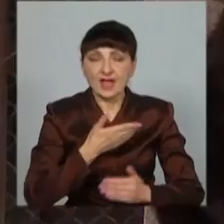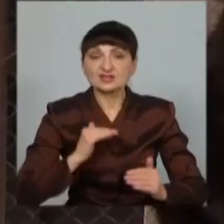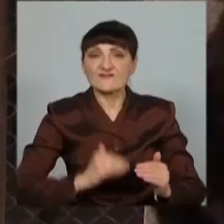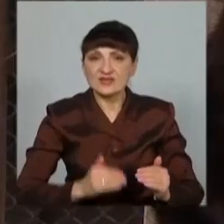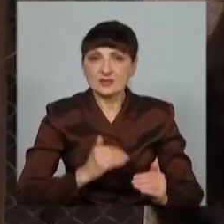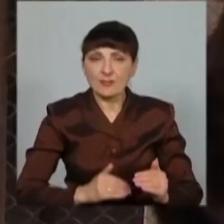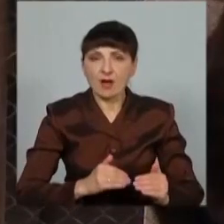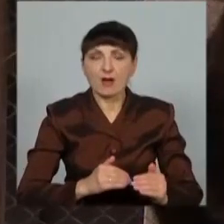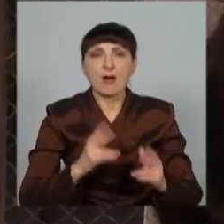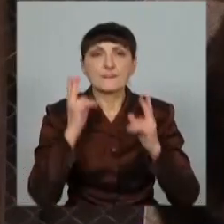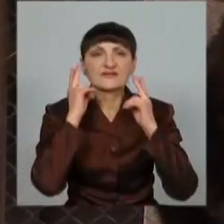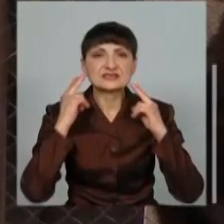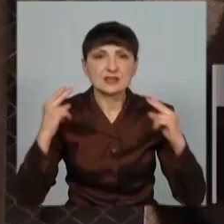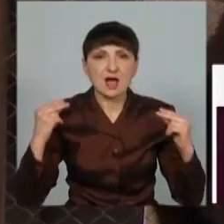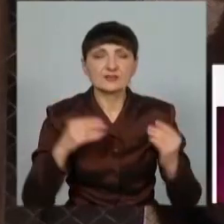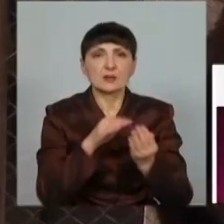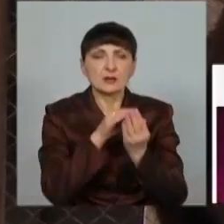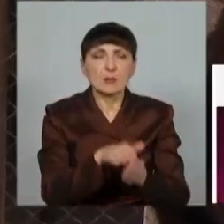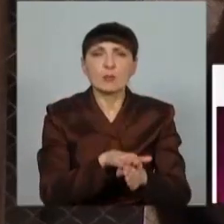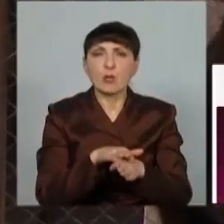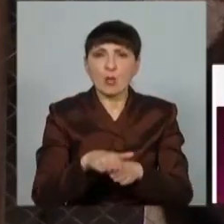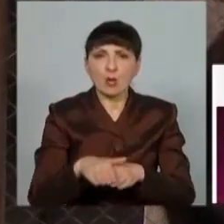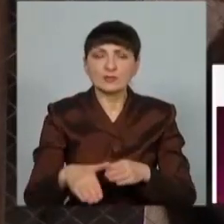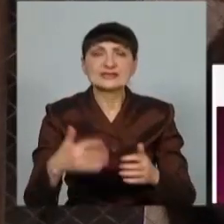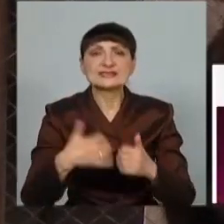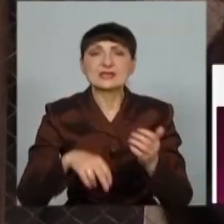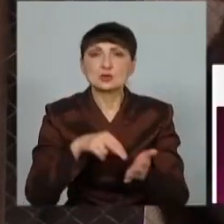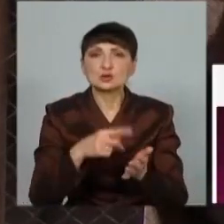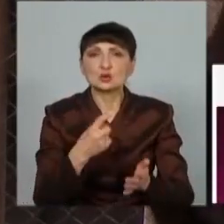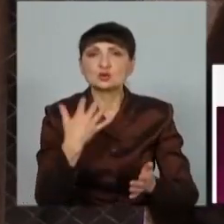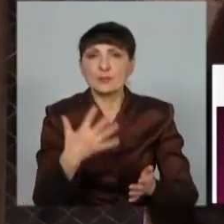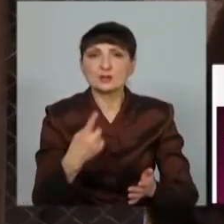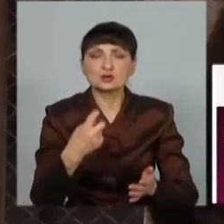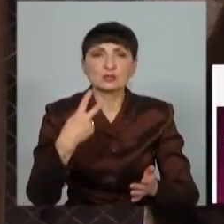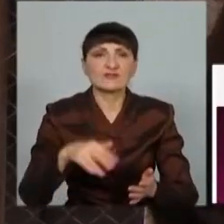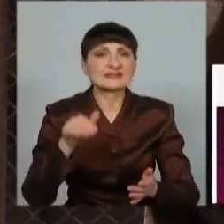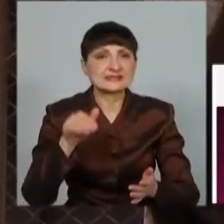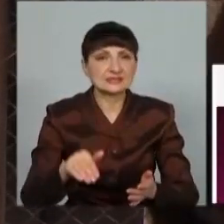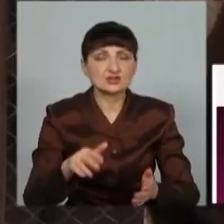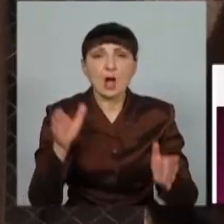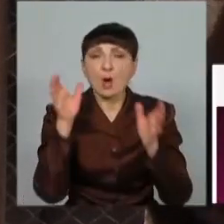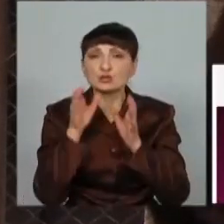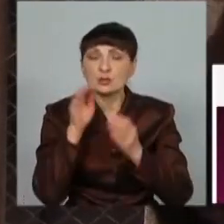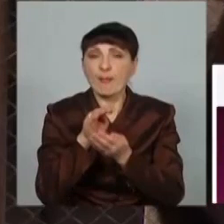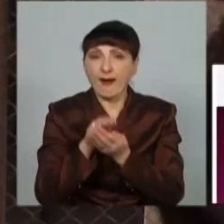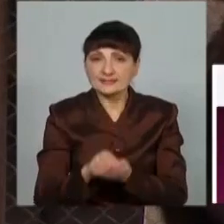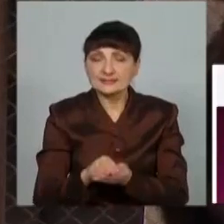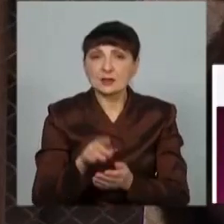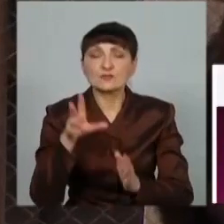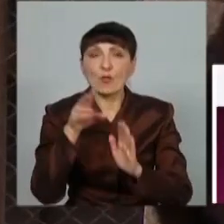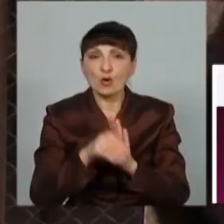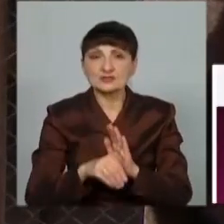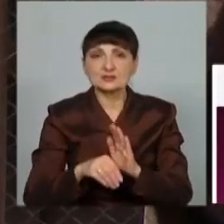православное захоронение полный комплекс средняя цена 105 120000 мусульманское захоронение сюда